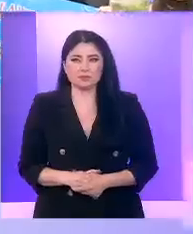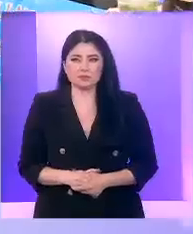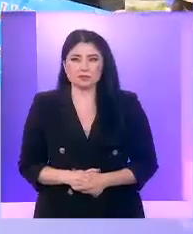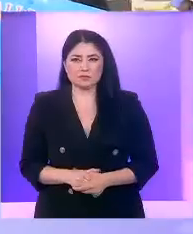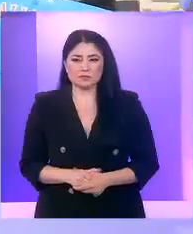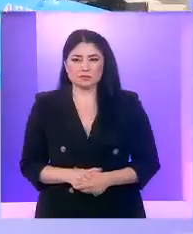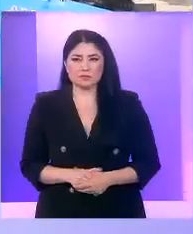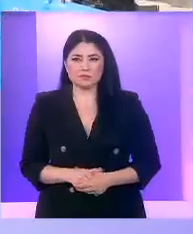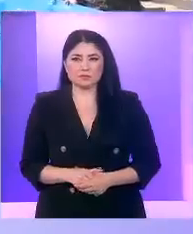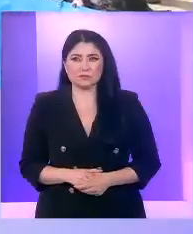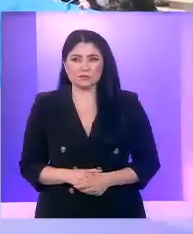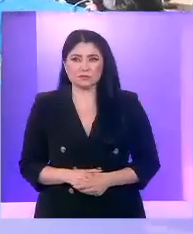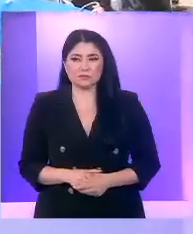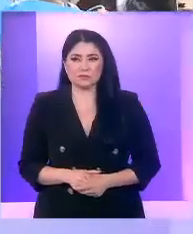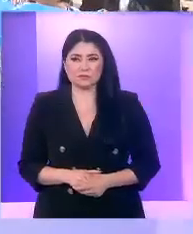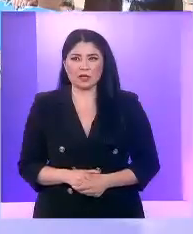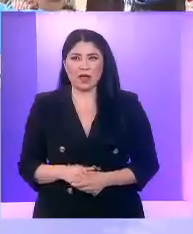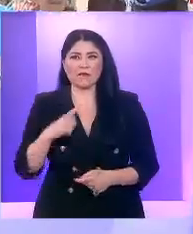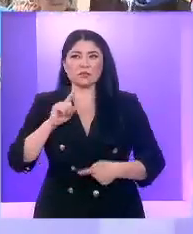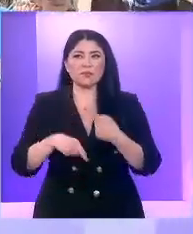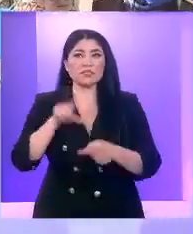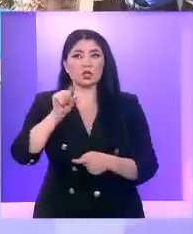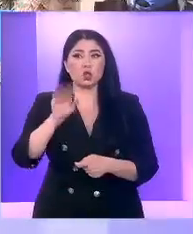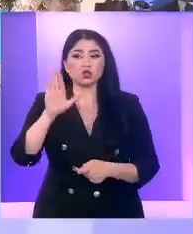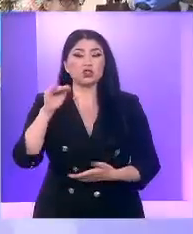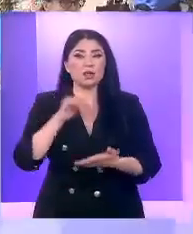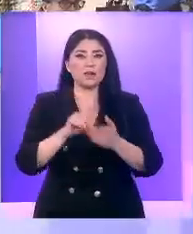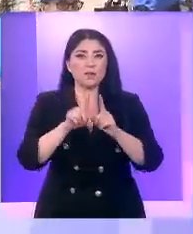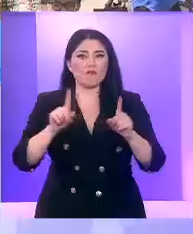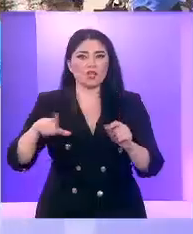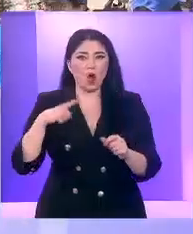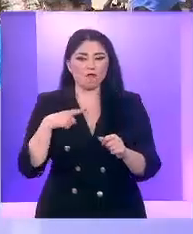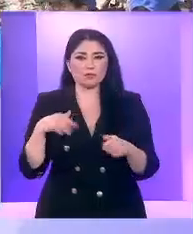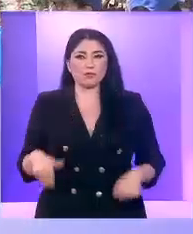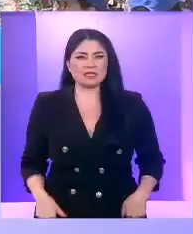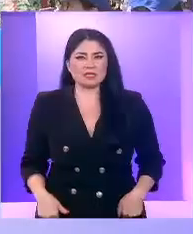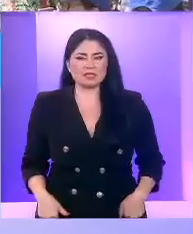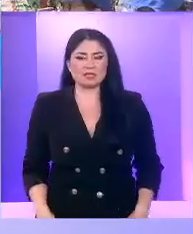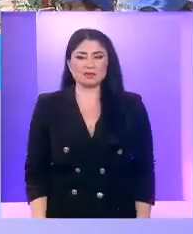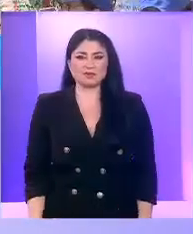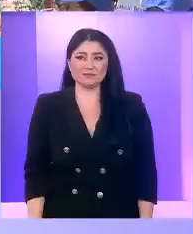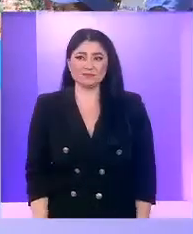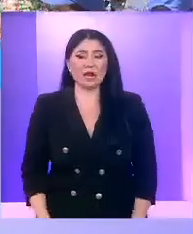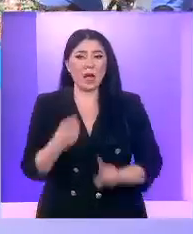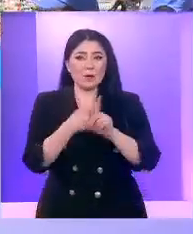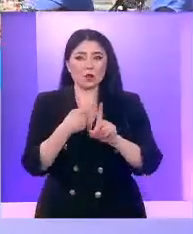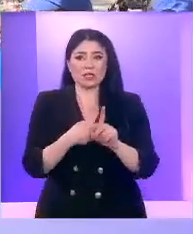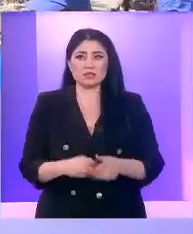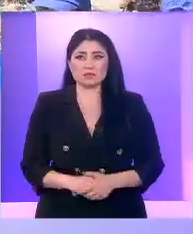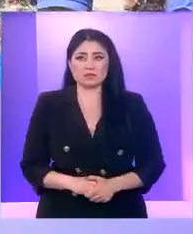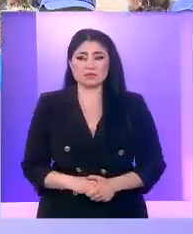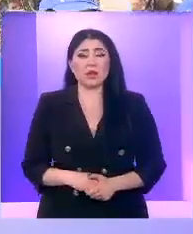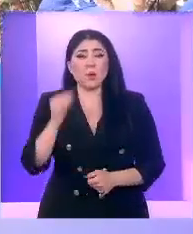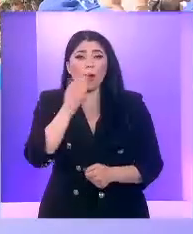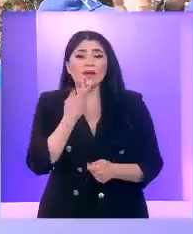alte posturi că am fost 10-15.000. Nu! Am fost peste 25.000 de cadre de DACCE, o mare de oameni. O mare de minți luminate care